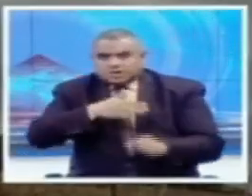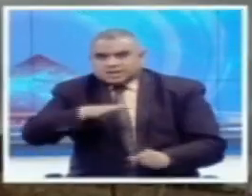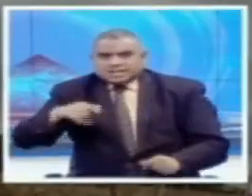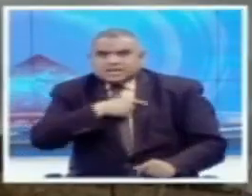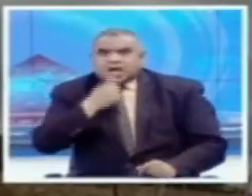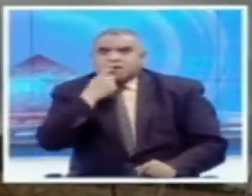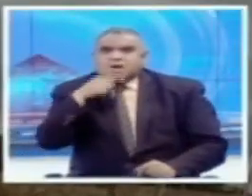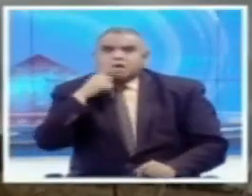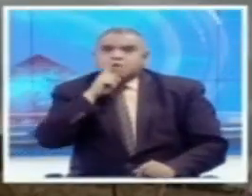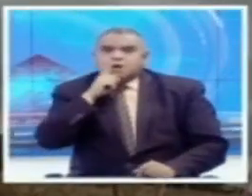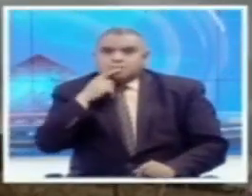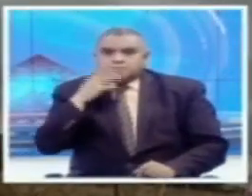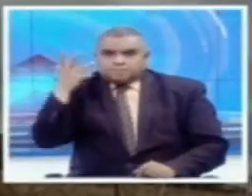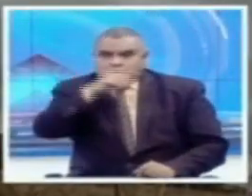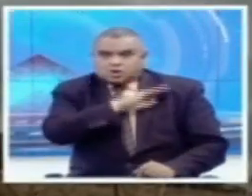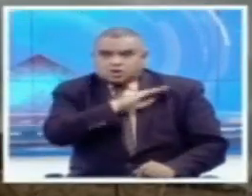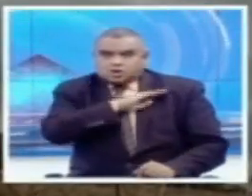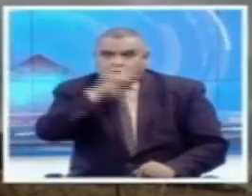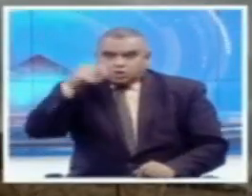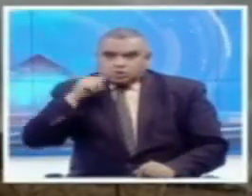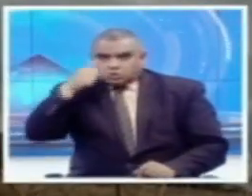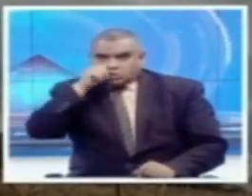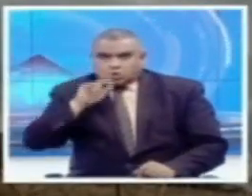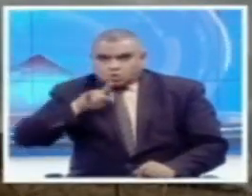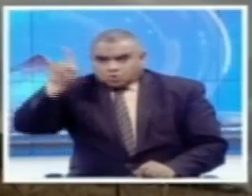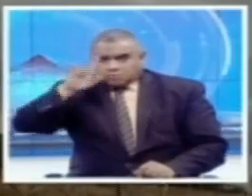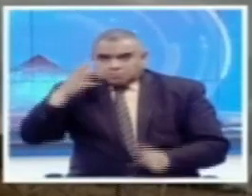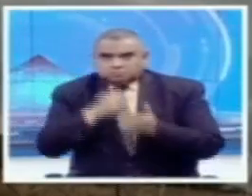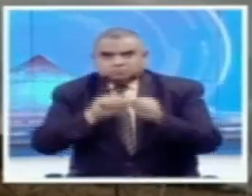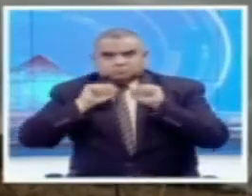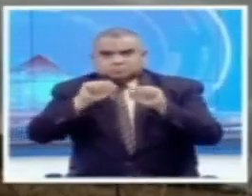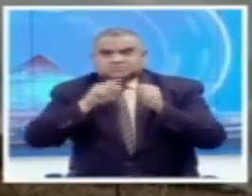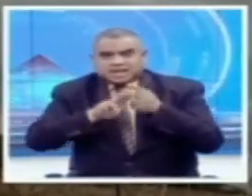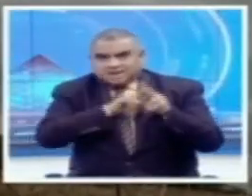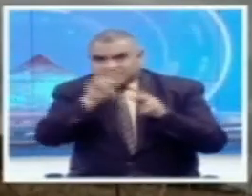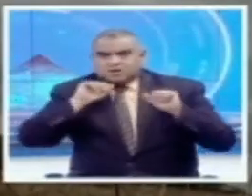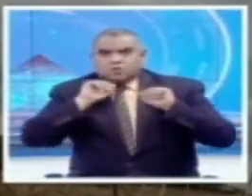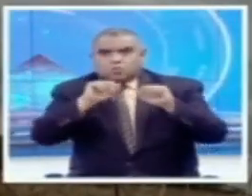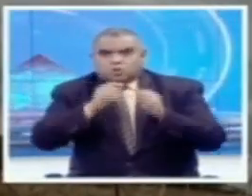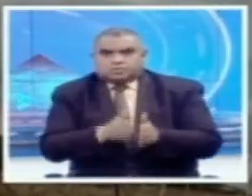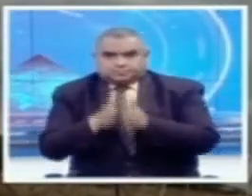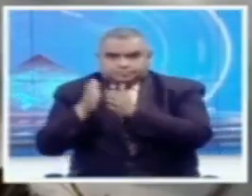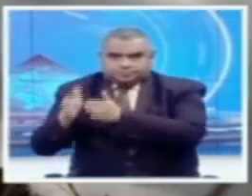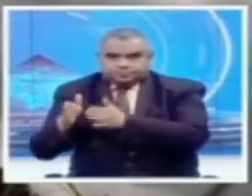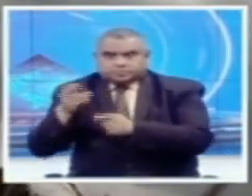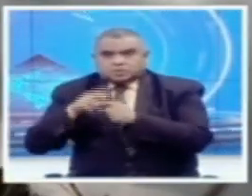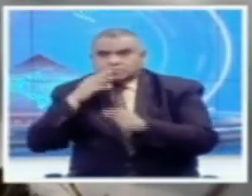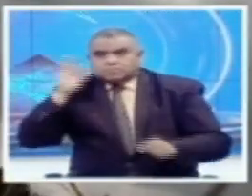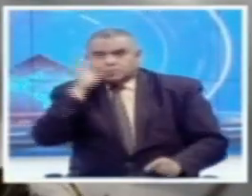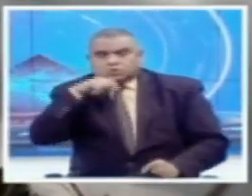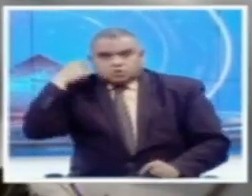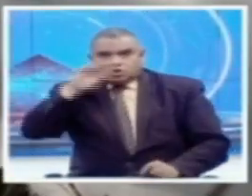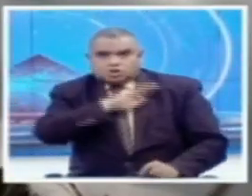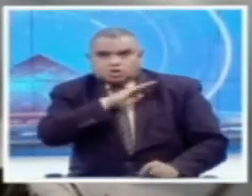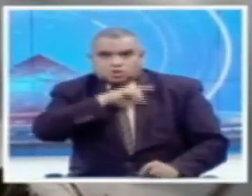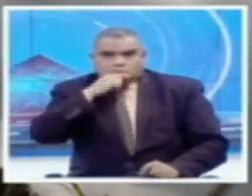القرم، وأن وحدات الدفاع الجوي الأوكرانية تستعد لصد الهجمات. على صعيد آخر، اتهمت السلطات الأوكرانية